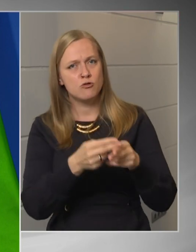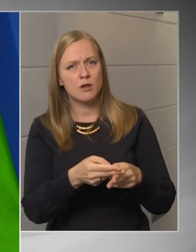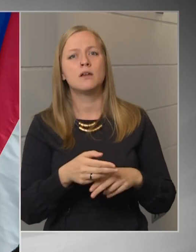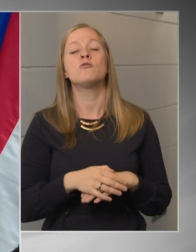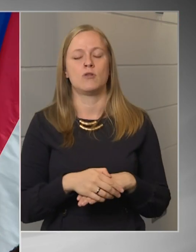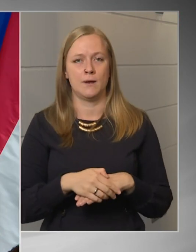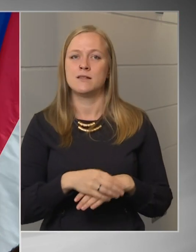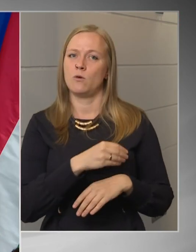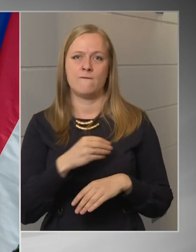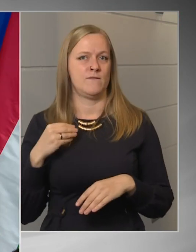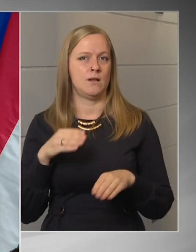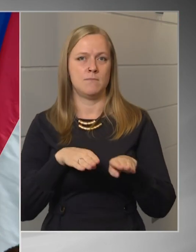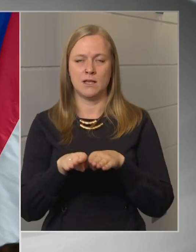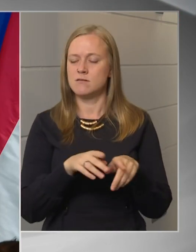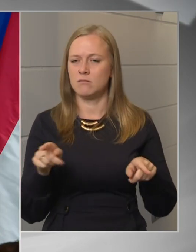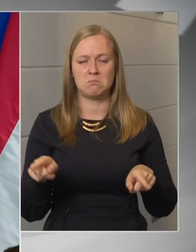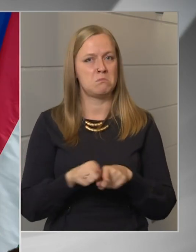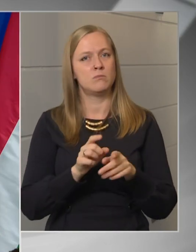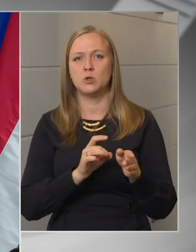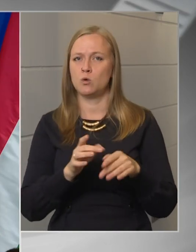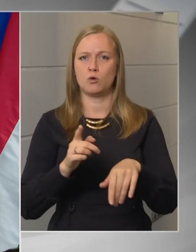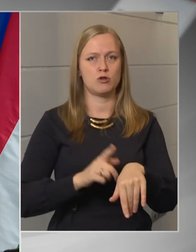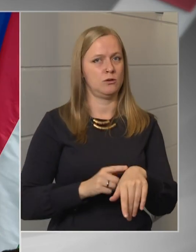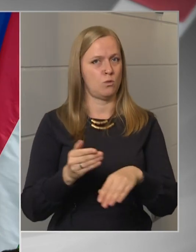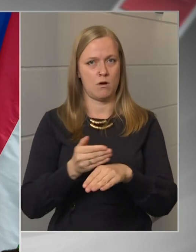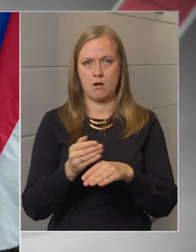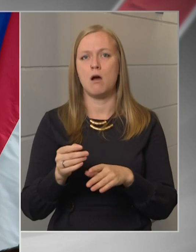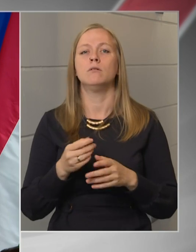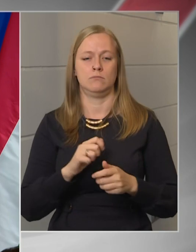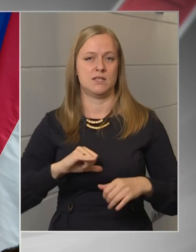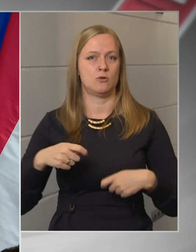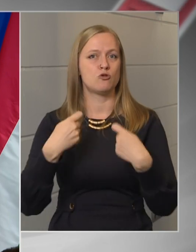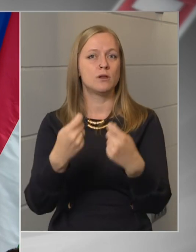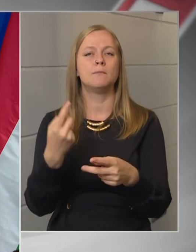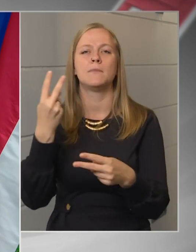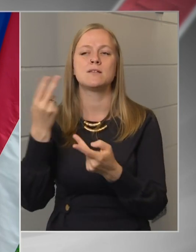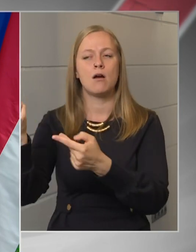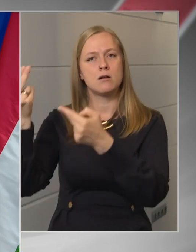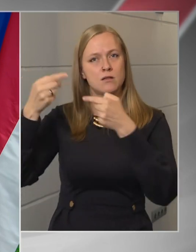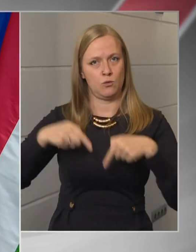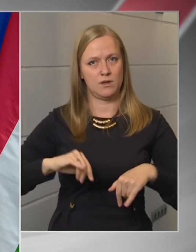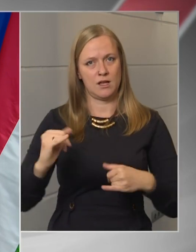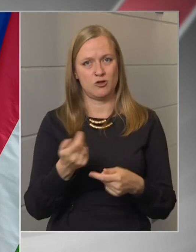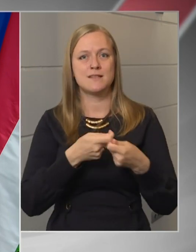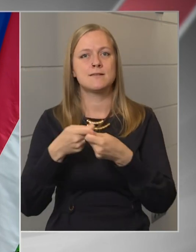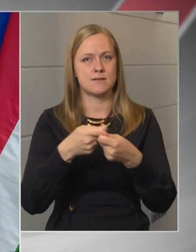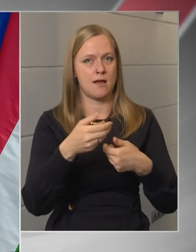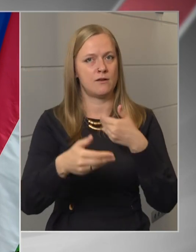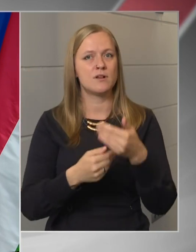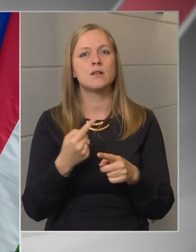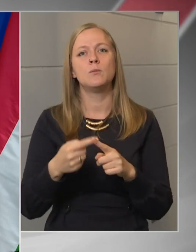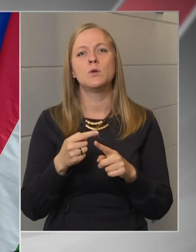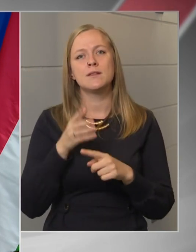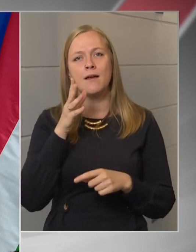Minisztérium a lehető legrövidebb időn belül biztosította is, és természetesen a hazajutásukat is szervezik. Illetve a